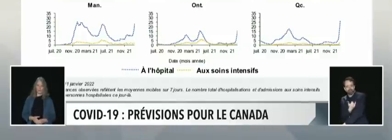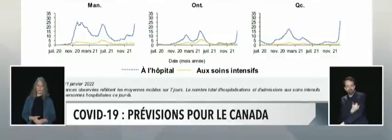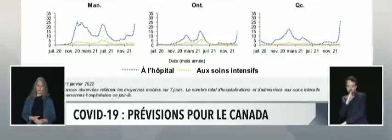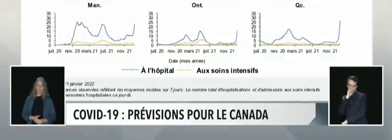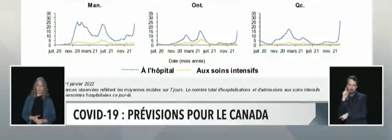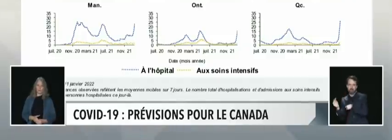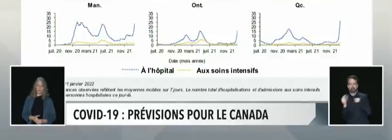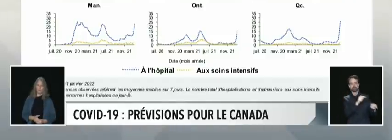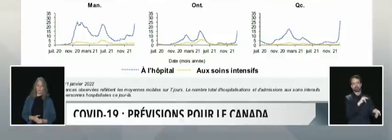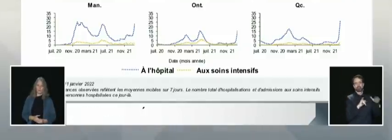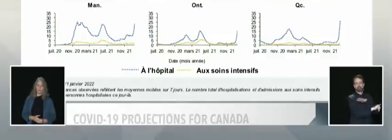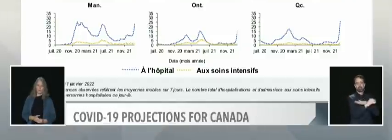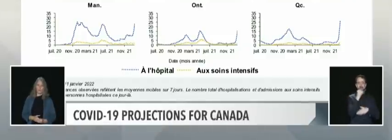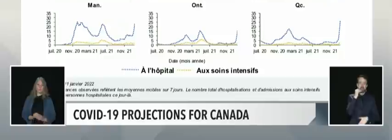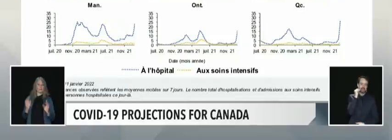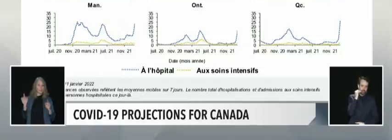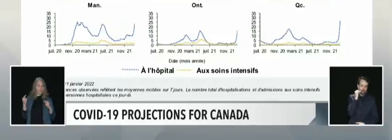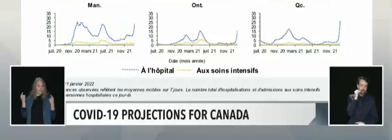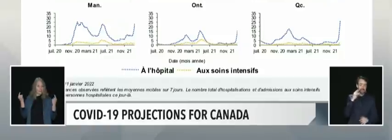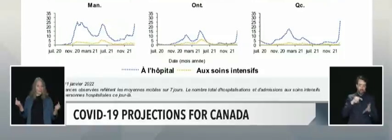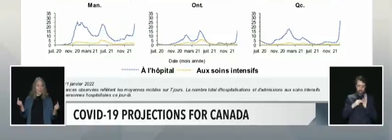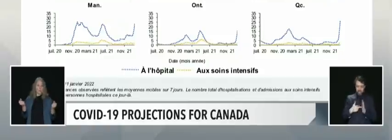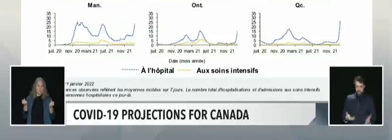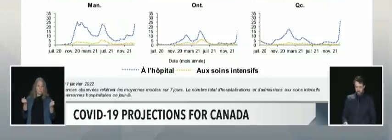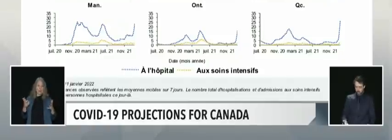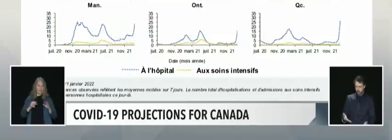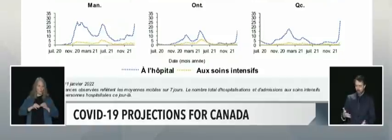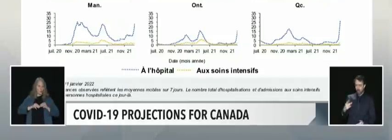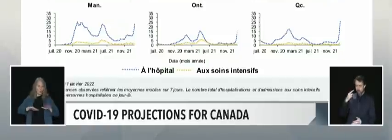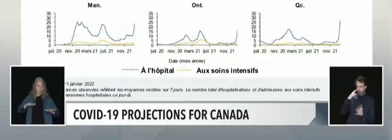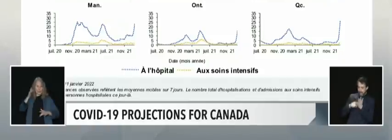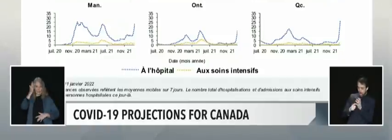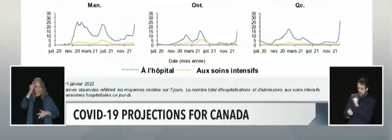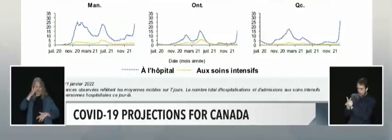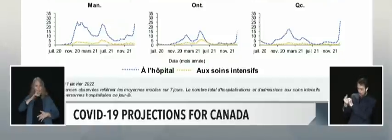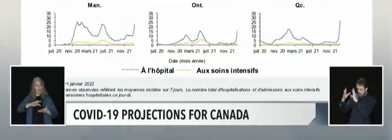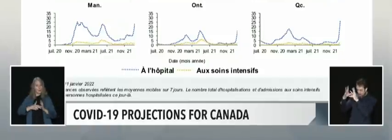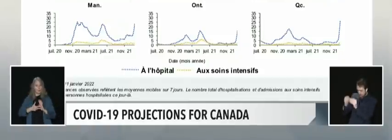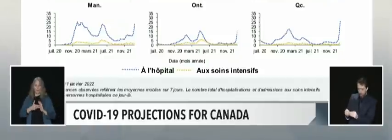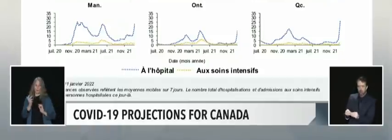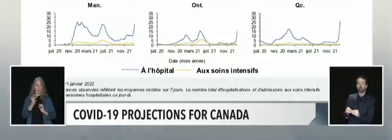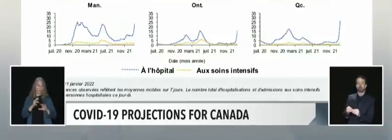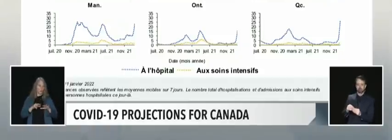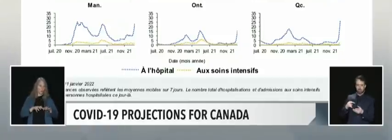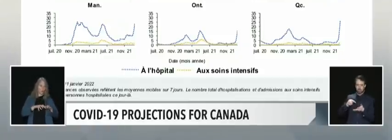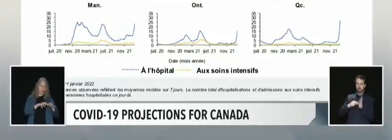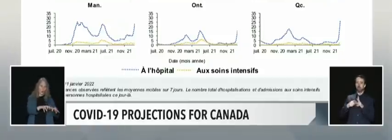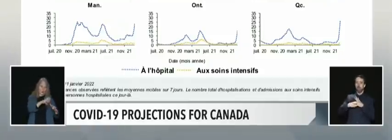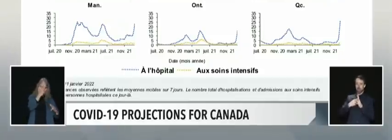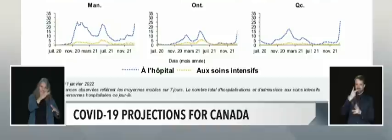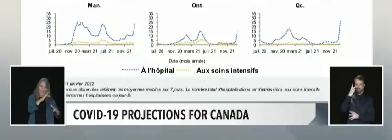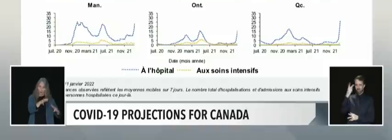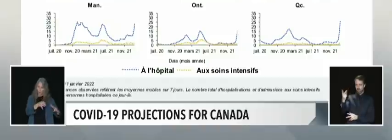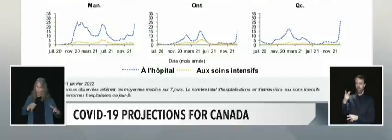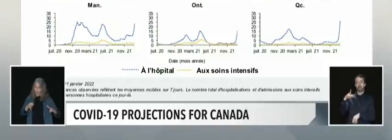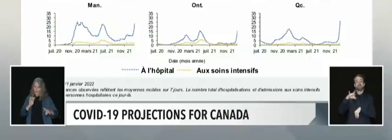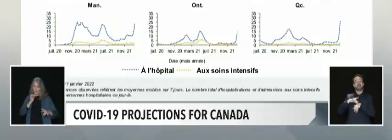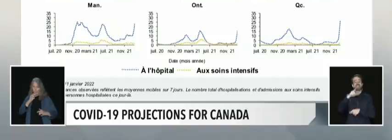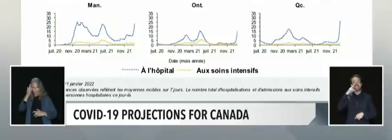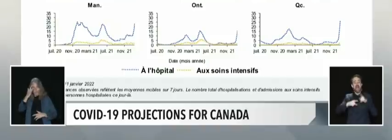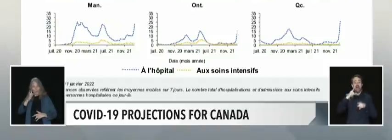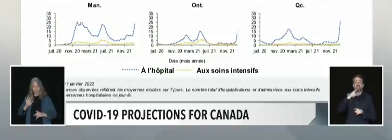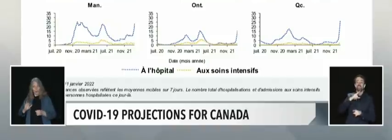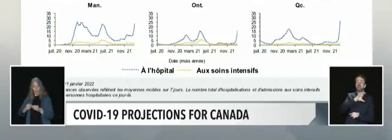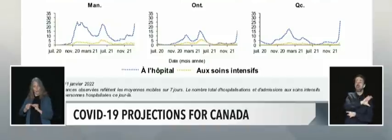le nombre énorme de cas a commencé à stimuler une augmentation des tendances des cas de maladies graves à l'échelle nationale.